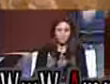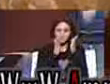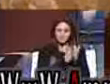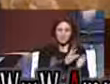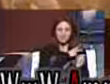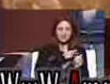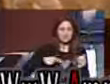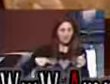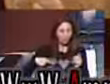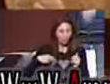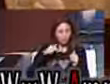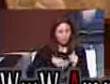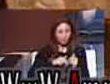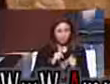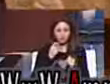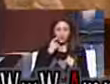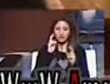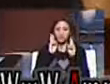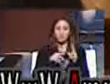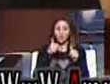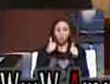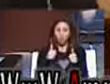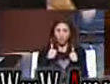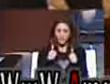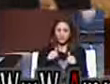الدولة. بالتأكيد هي حاجة جميلة،